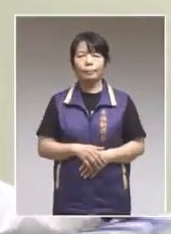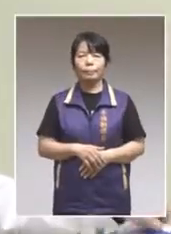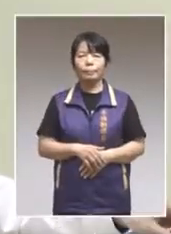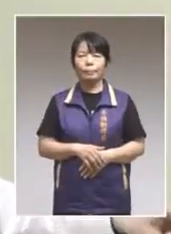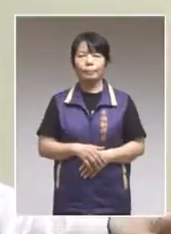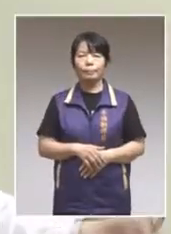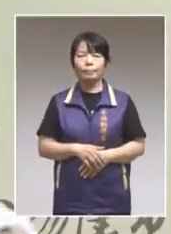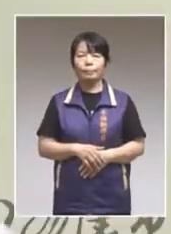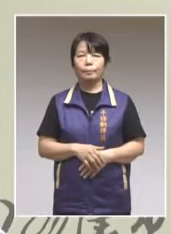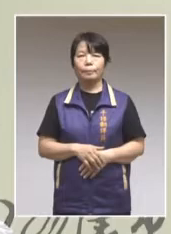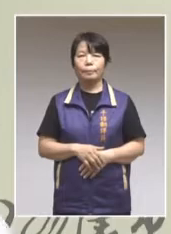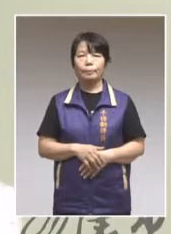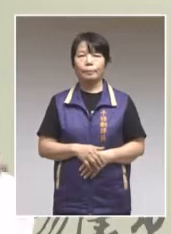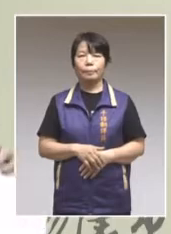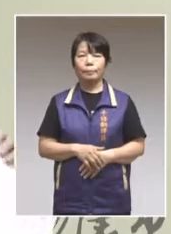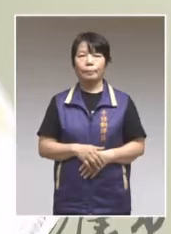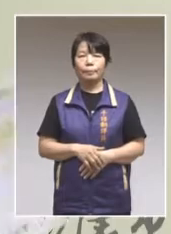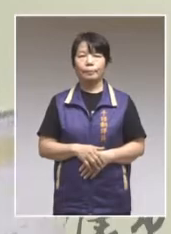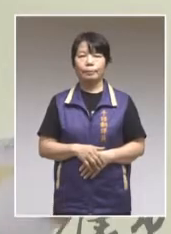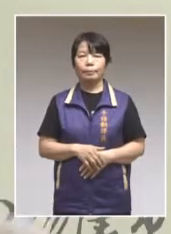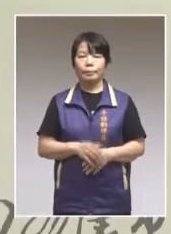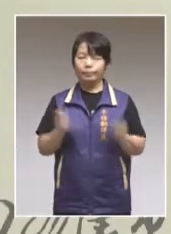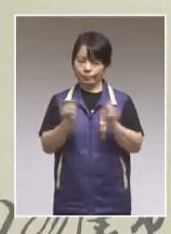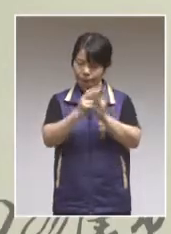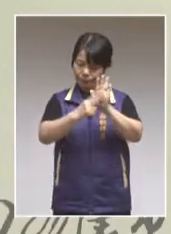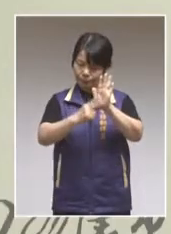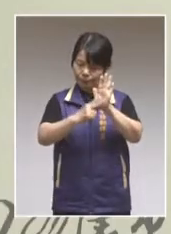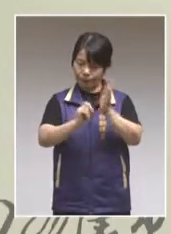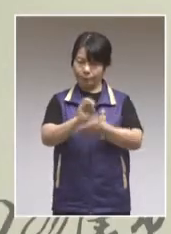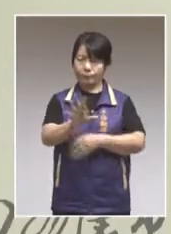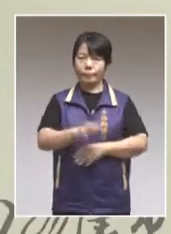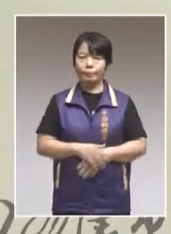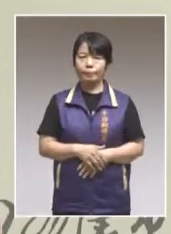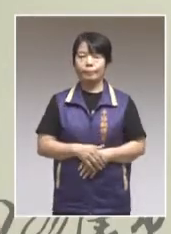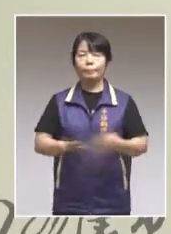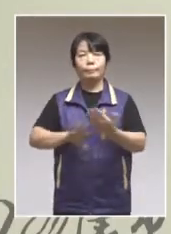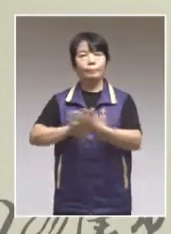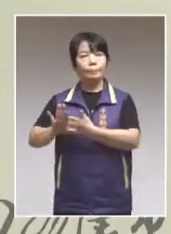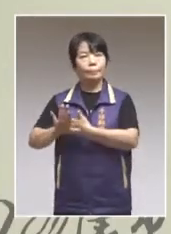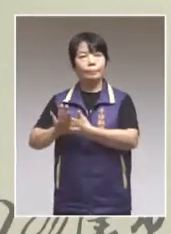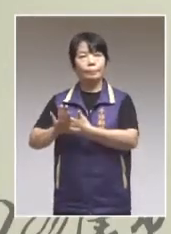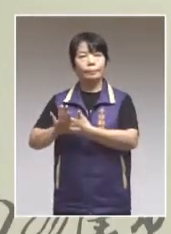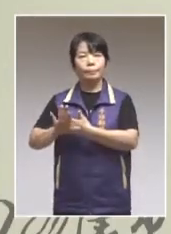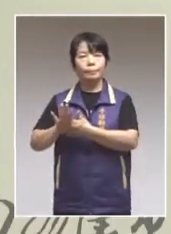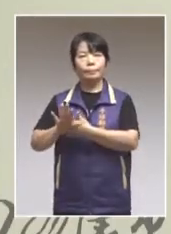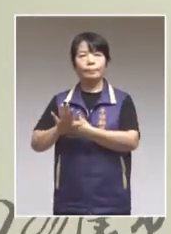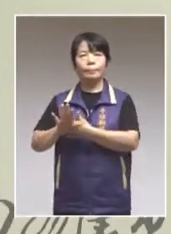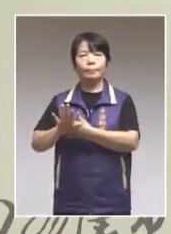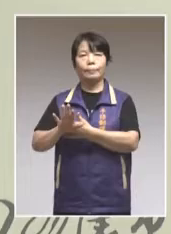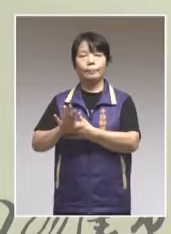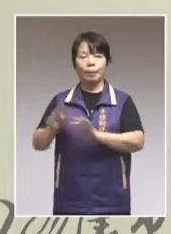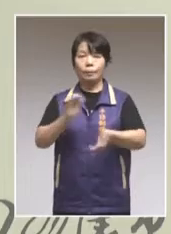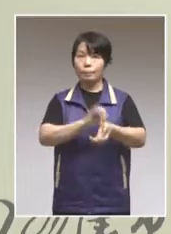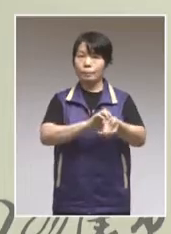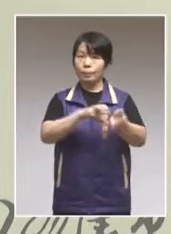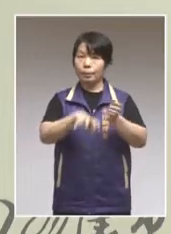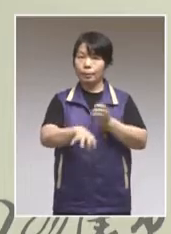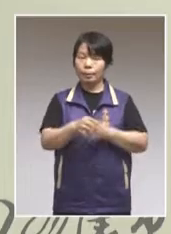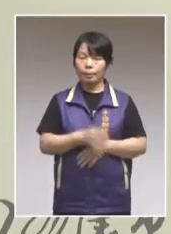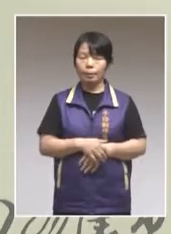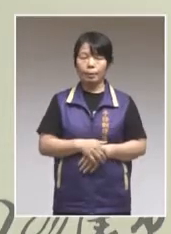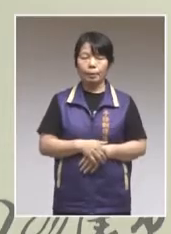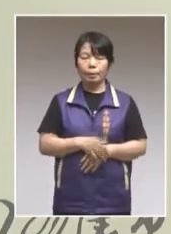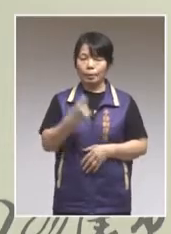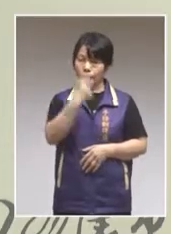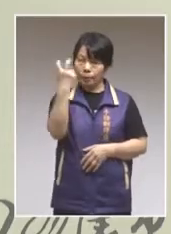家做个简单的说明那另外就是诊所加上快筛的这个部